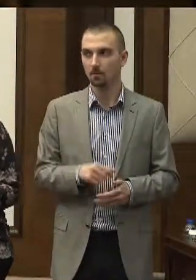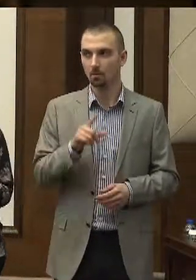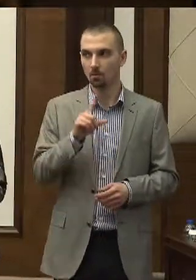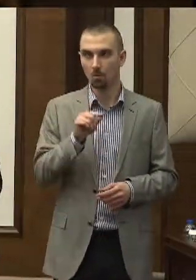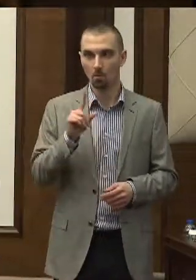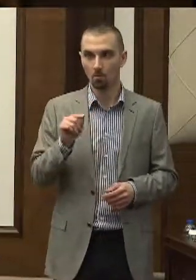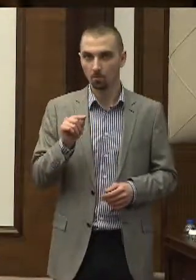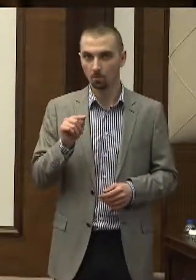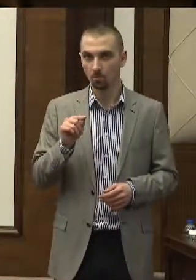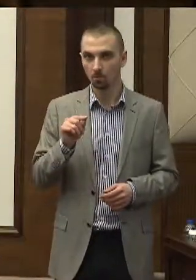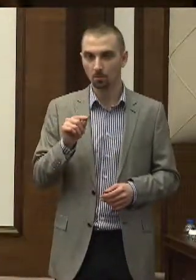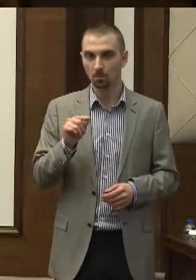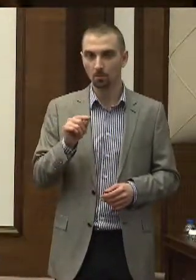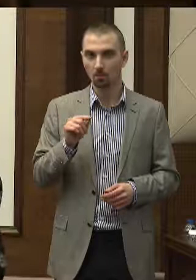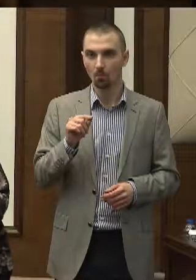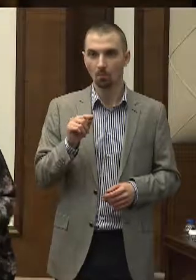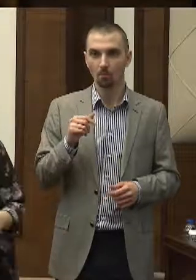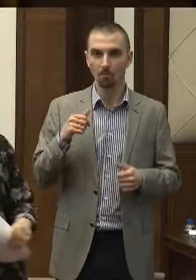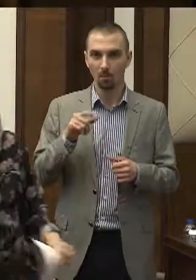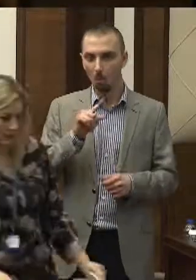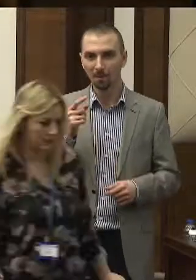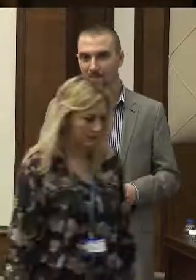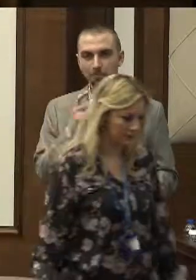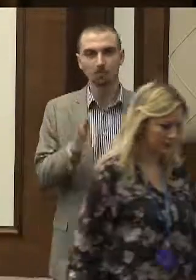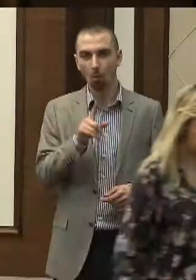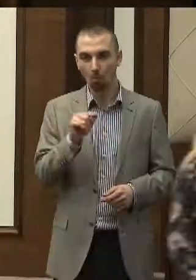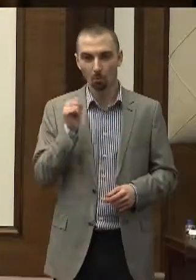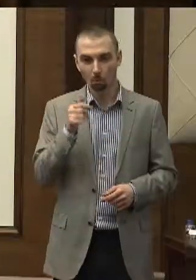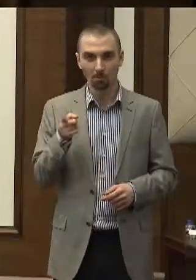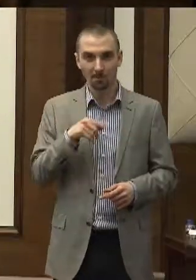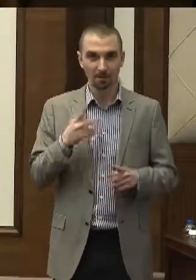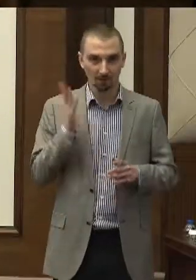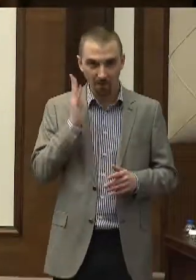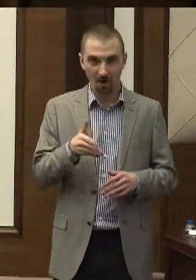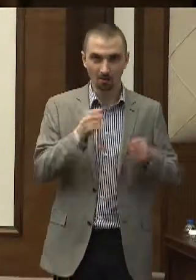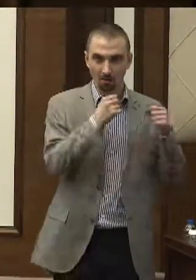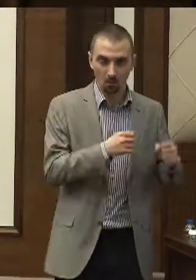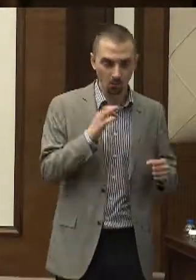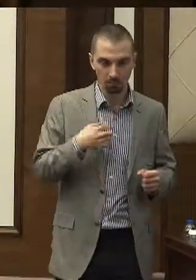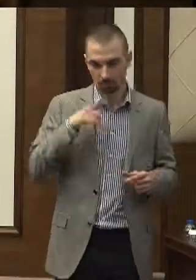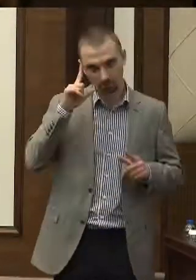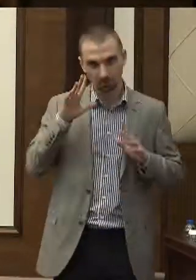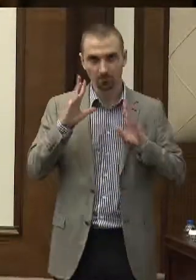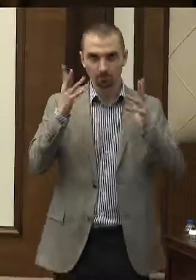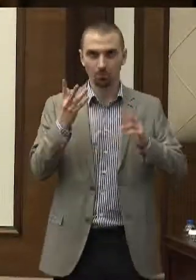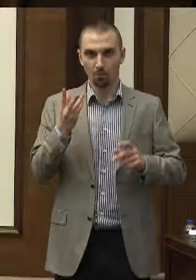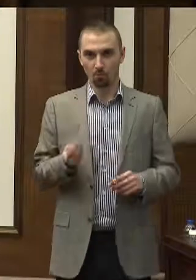"11 yıl değil, 11 gün daha kalsaydım çıldırırdım. Hürriyet de, milliyetçilik